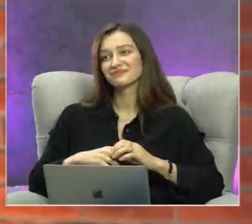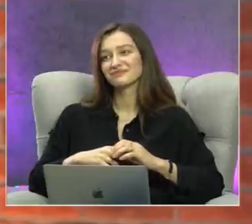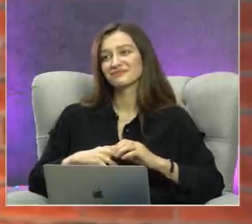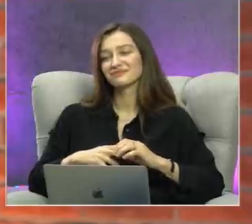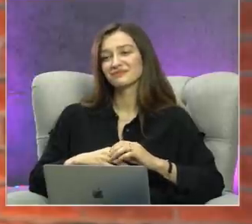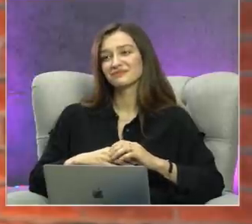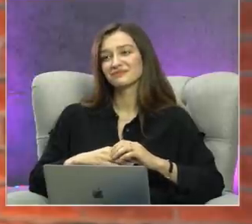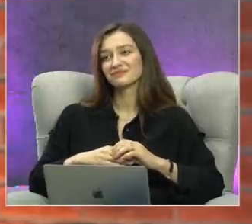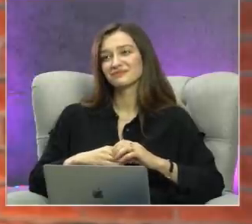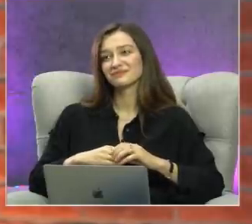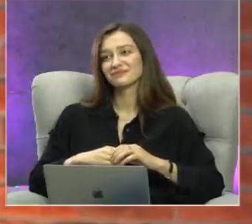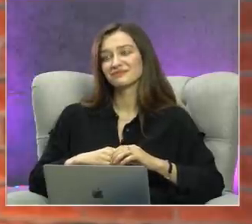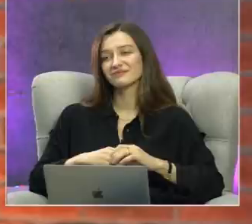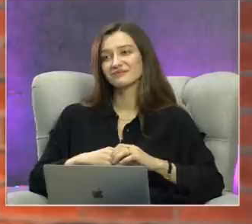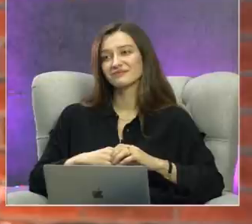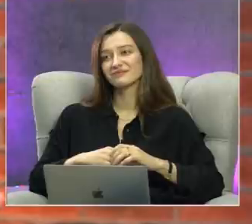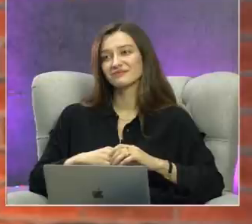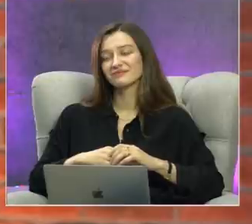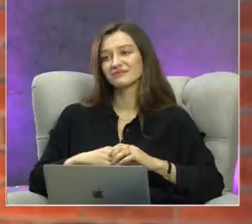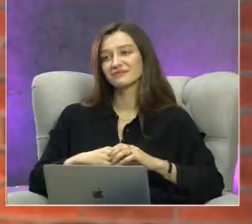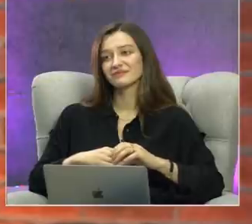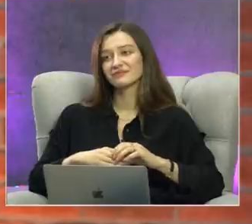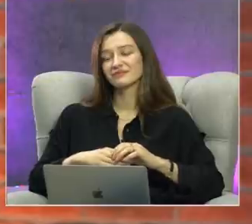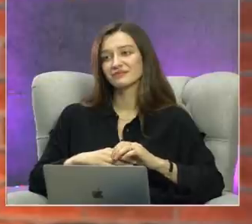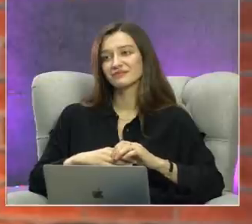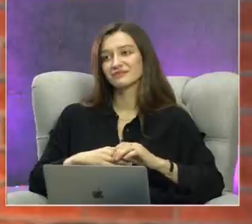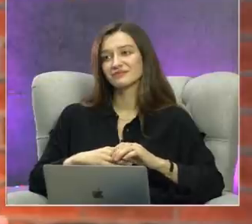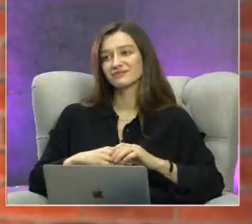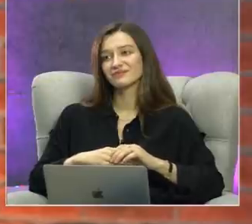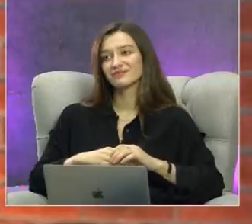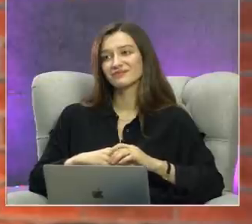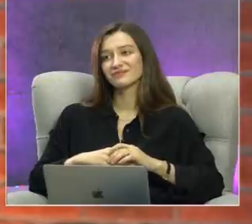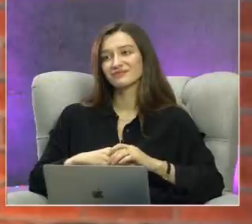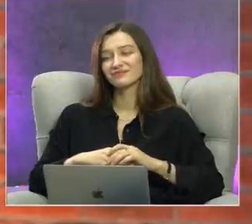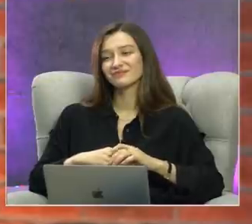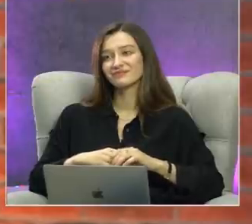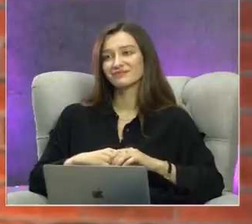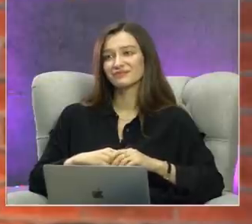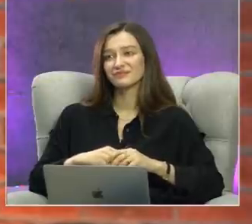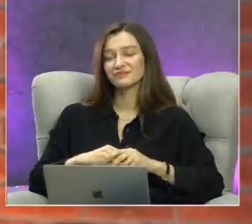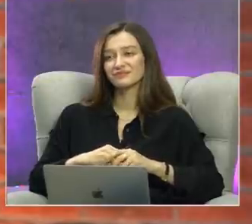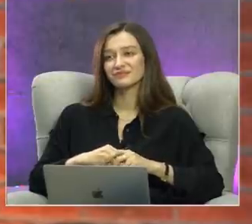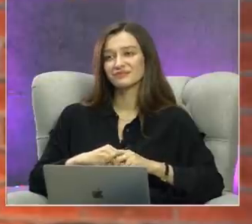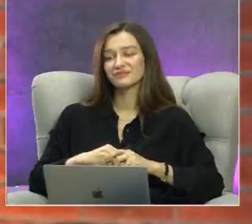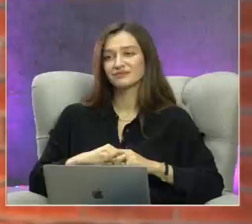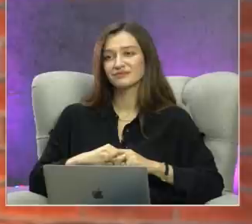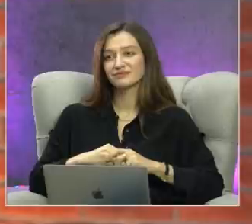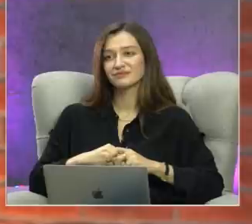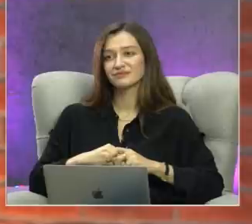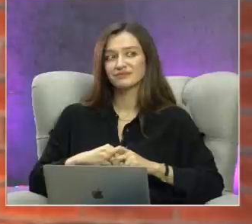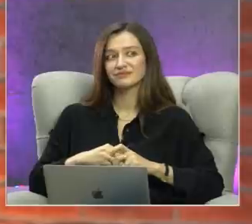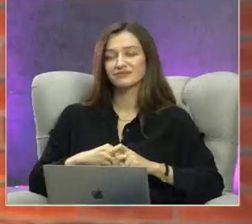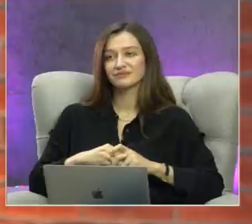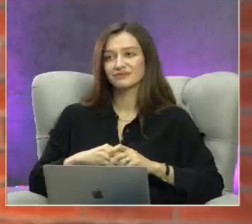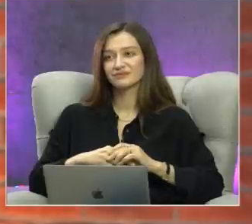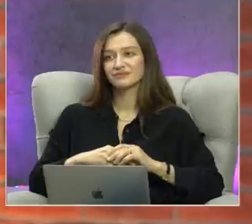dönüp bakmazsın değil mi? Oyun oyunları belli bir süre sonra değiştiriyorsunuz. En azından daha havalı toplum içinde kabul edilir şeyler oynuyorsunuz. Bunun gibi gelişim süreci göstermek